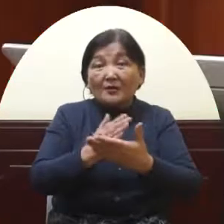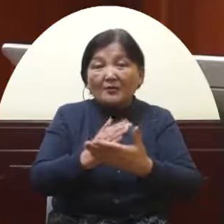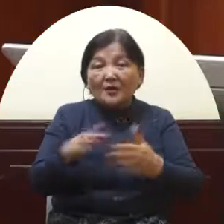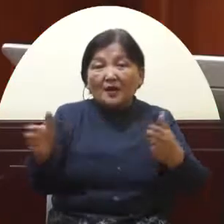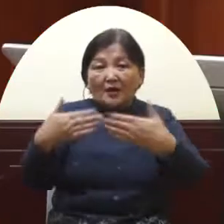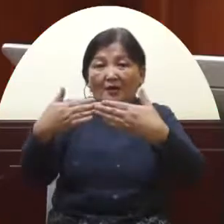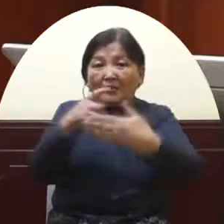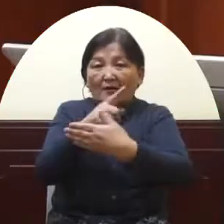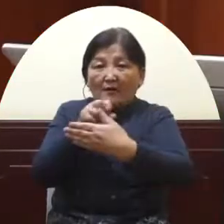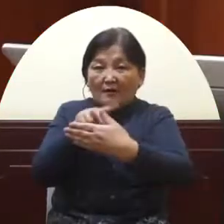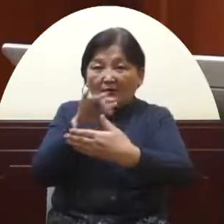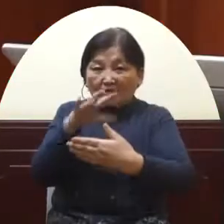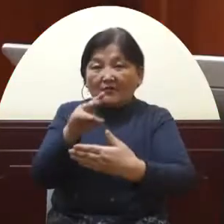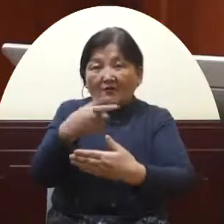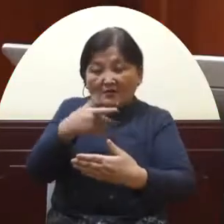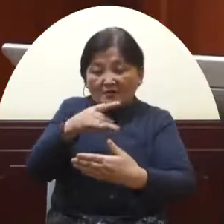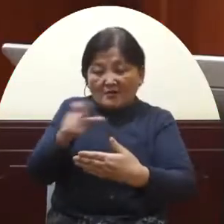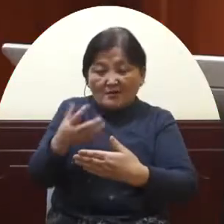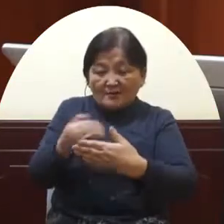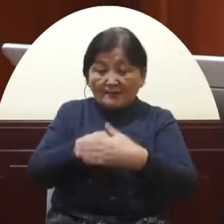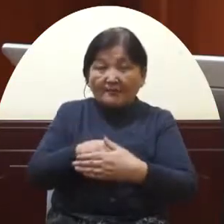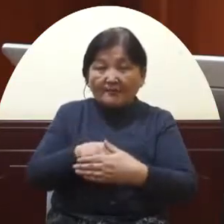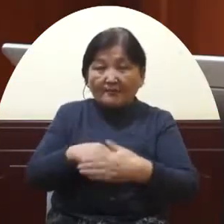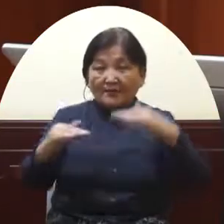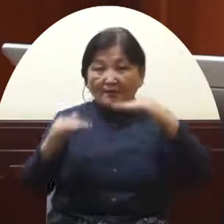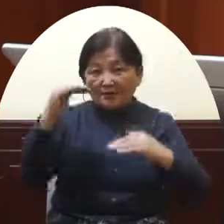Хаалтын гэрээ хийдэг. Тэгш мэс өрсөлдөөнийг дэмждэг.